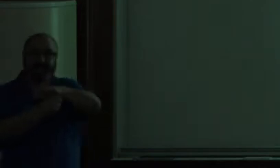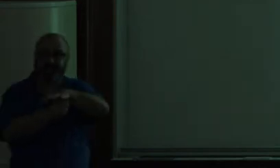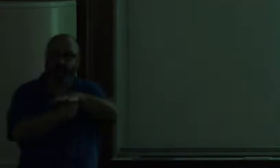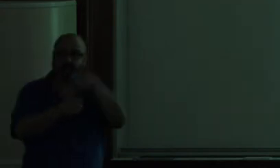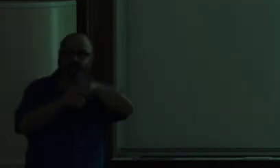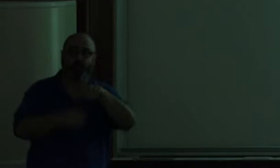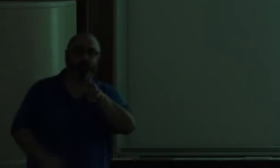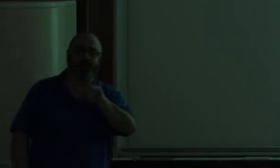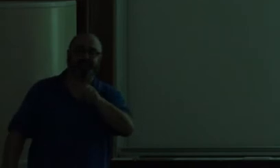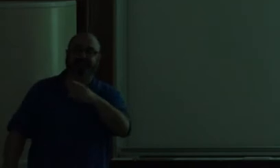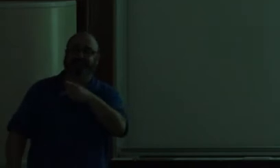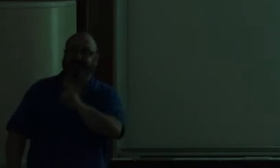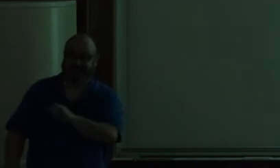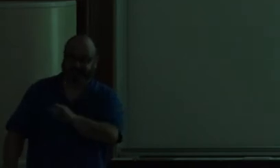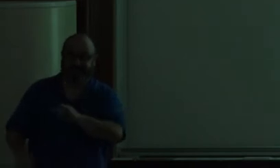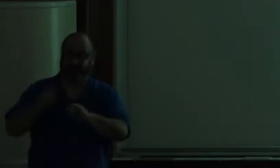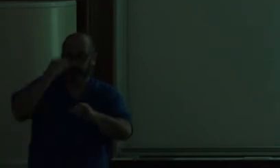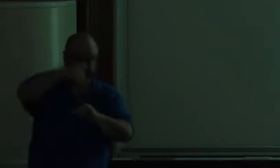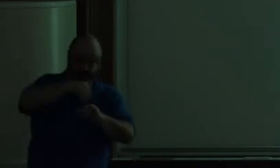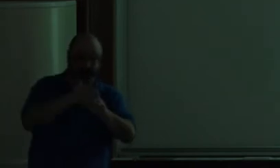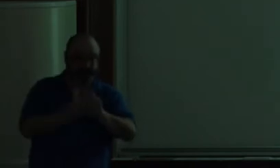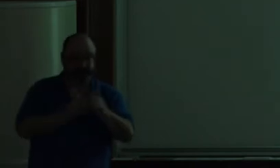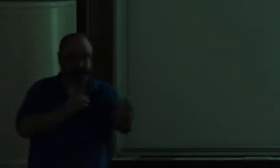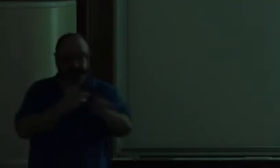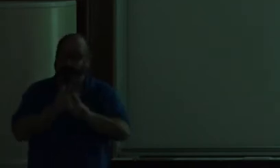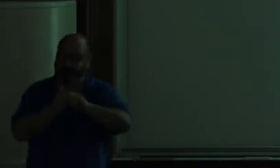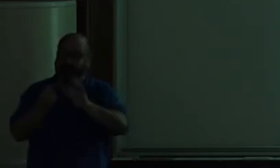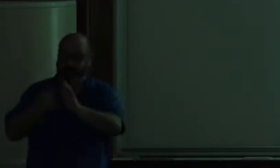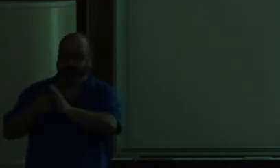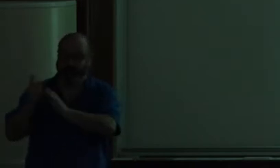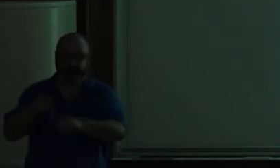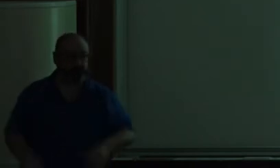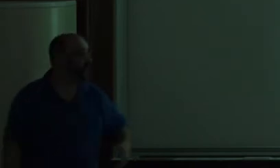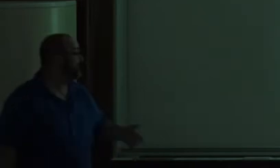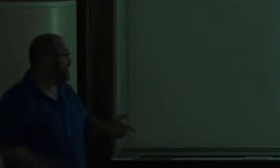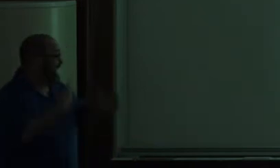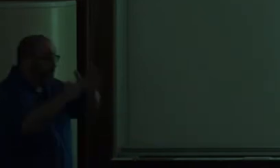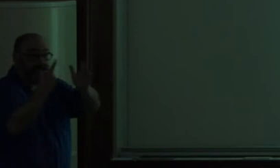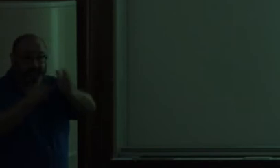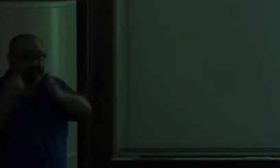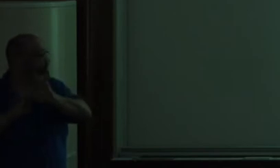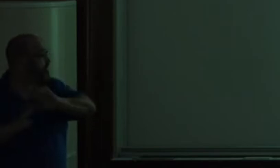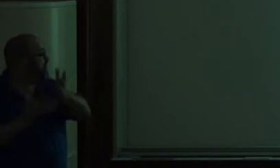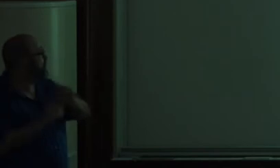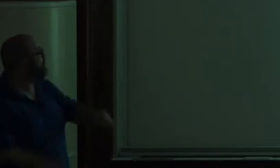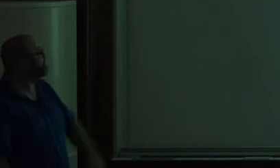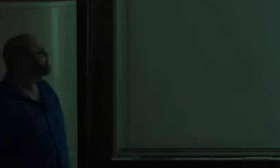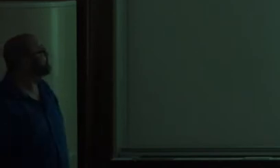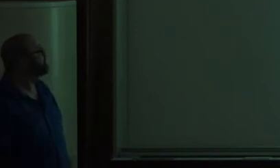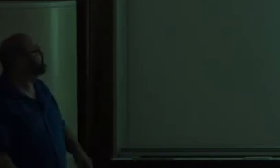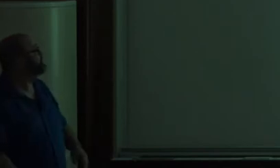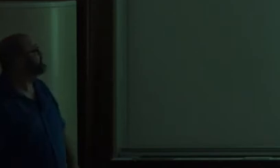WSGI, et devinez quoi, quand vous renvoyez une réponse, eh ben, c'est un itérable de string. Et oui, il y a des itérables absolument partout.